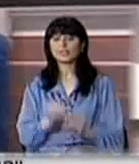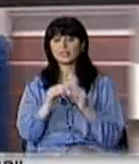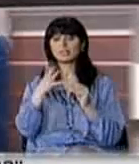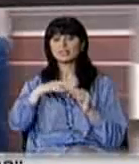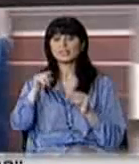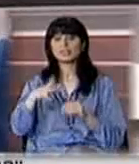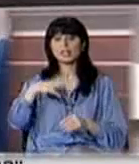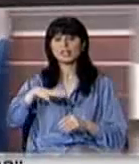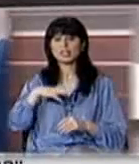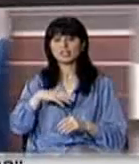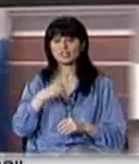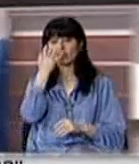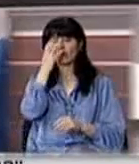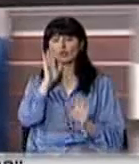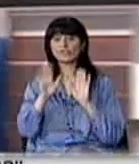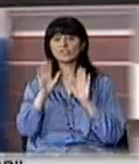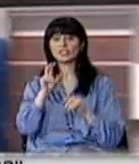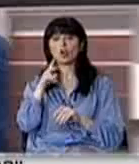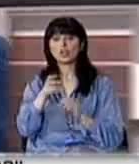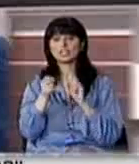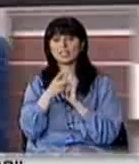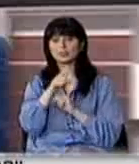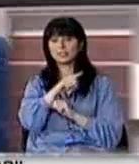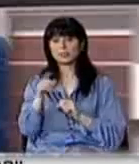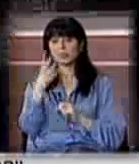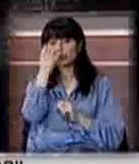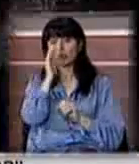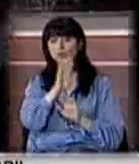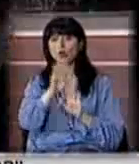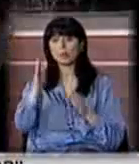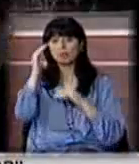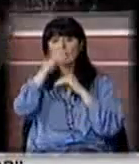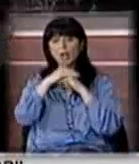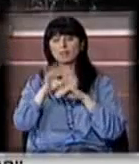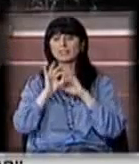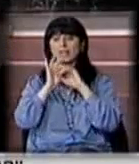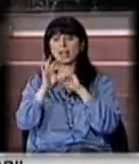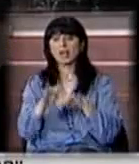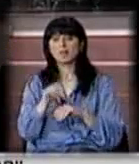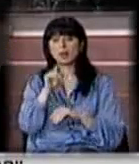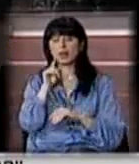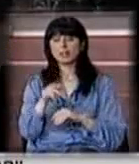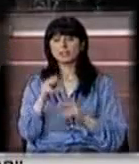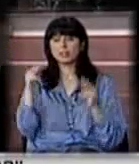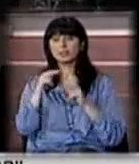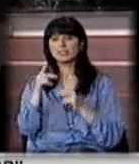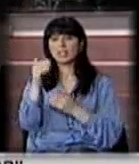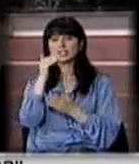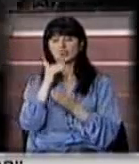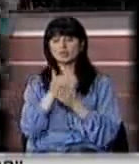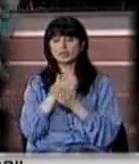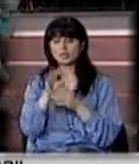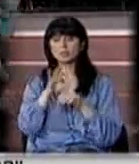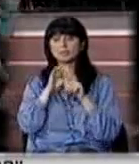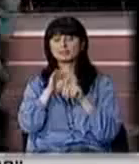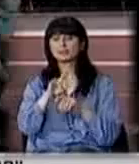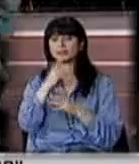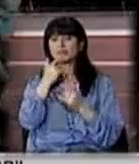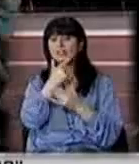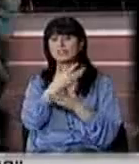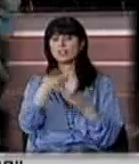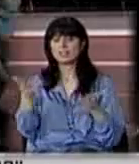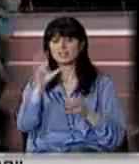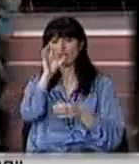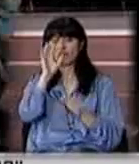ეს საქართველოს თბილისი ფოტოფესტივალი 2011-ის ფარგლებში ფოტოგრაფიის ღამე გამართა ფესტივალის დასკვნით ნაწილში მსოფლიო წამყვანი